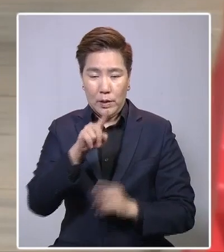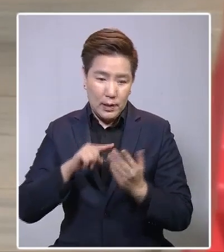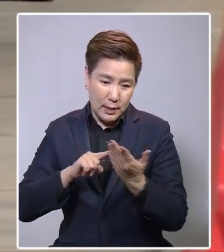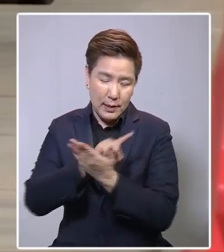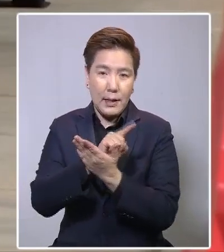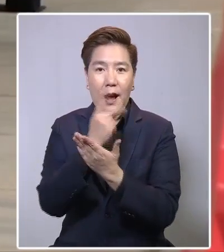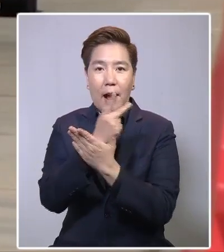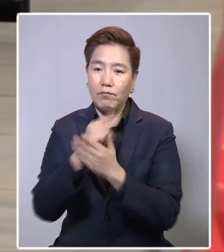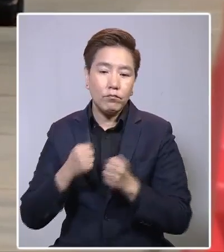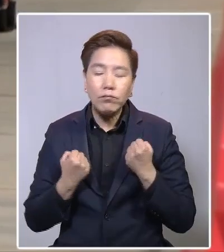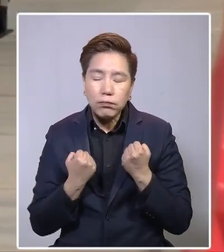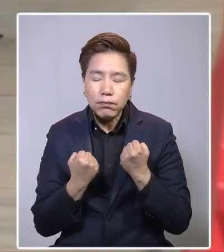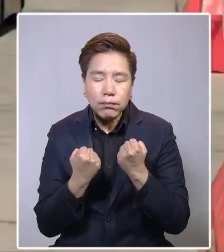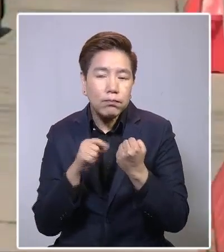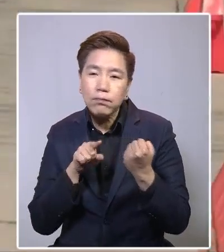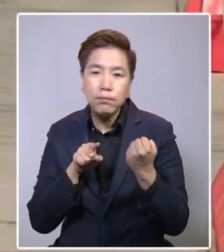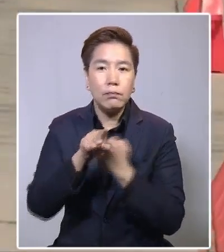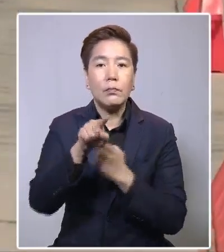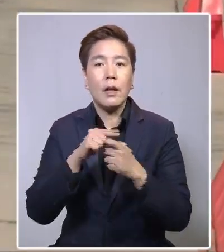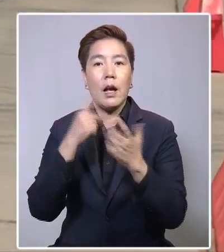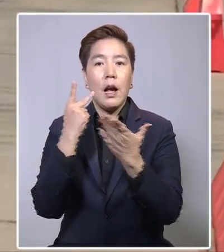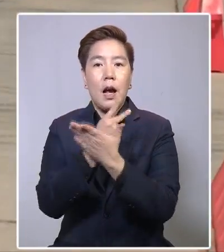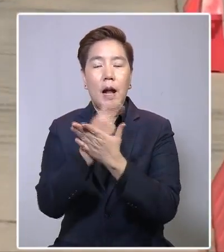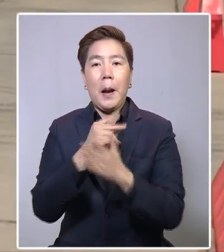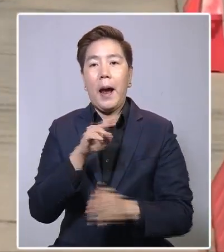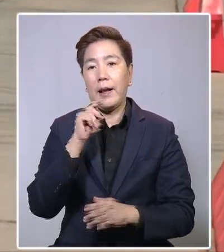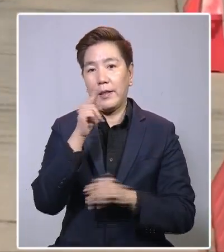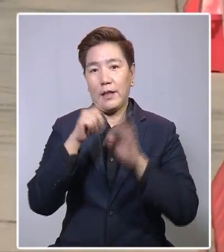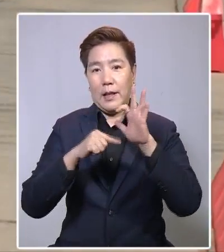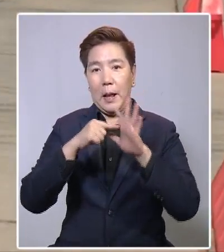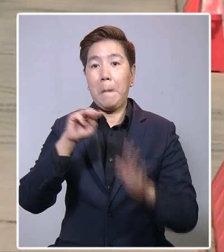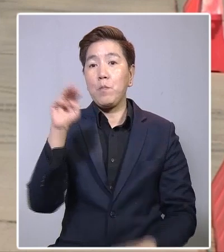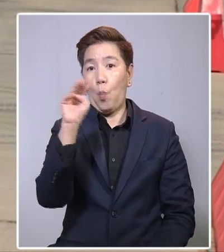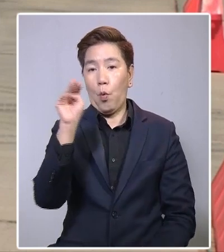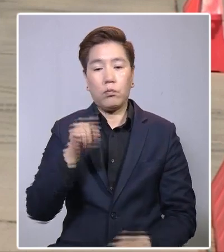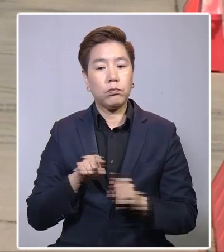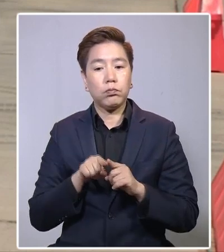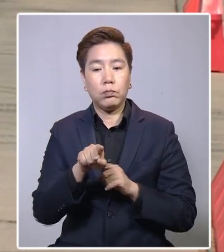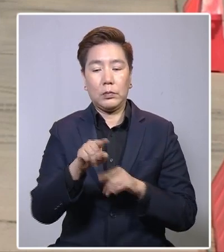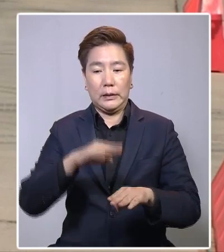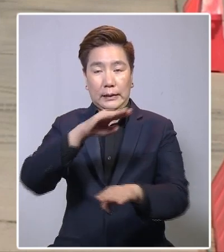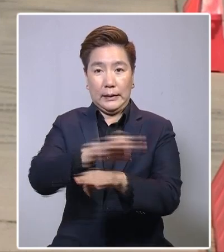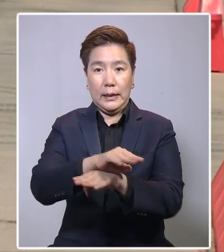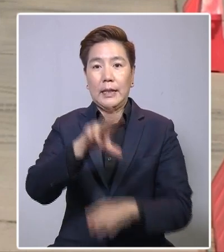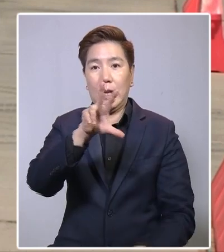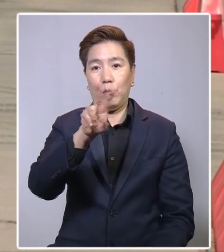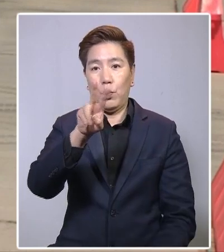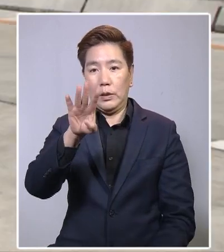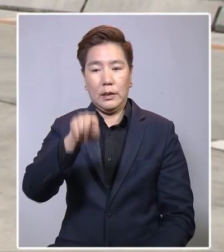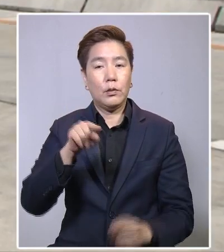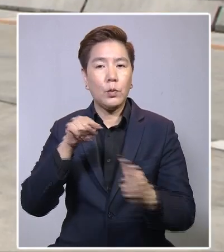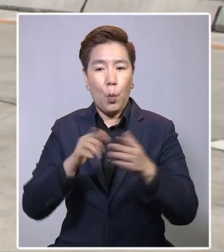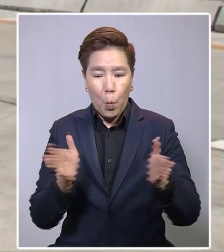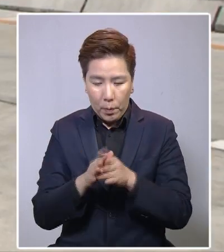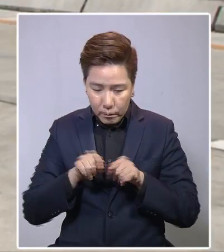ถึงด่านกาญจนบุรีตำบลหนองขาวอำเภอท่าม่วงจังหวัดกาญจนบุรีตัดกับทางหลวงหมายเลข324ร